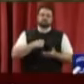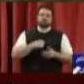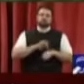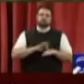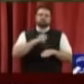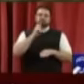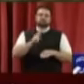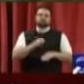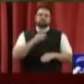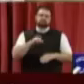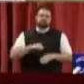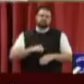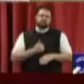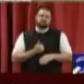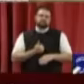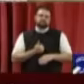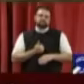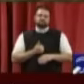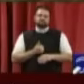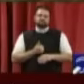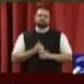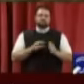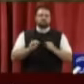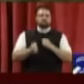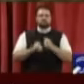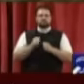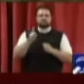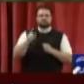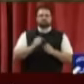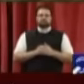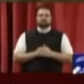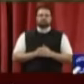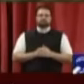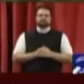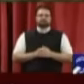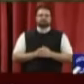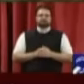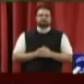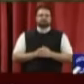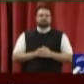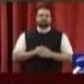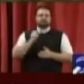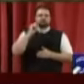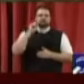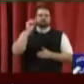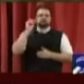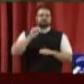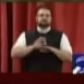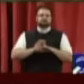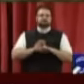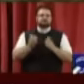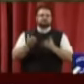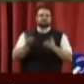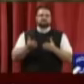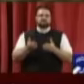de putere spui mă deranjează. Mă deranjează. Comportamentul ăsta mie nu-mi face bine. Mă deranjează. Și totdat omul simte că ceva se schimbă.